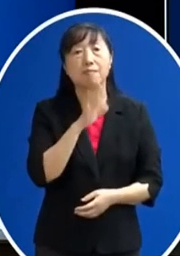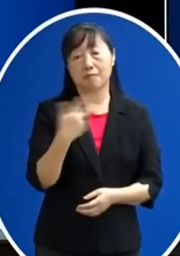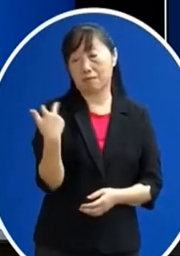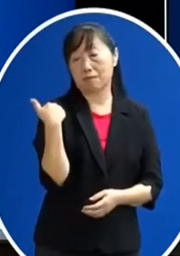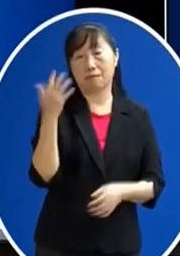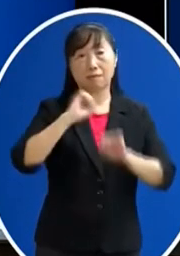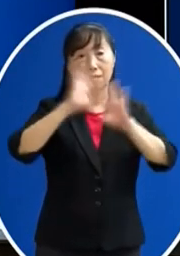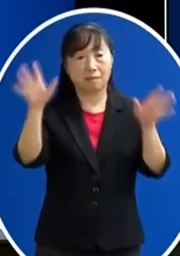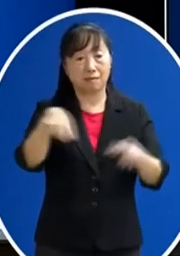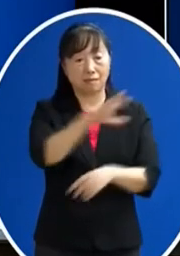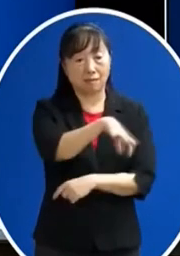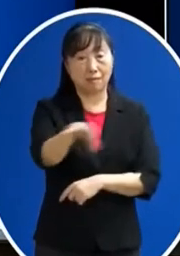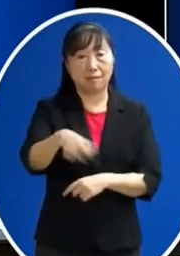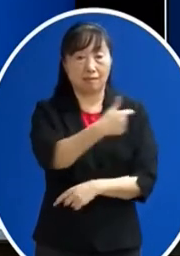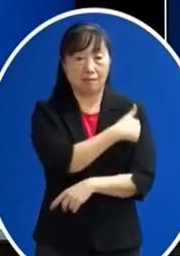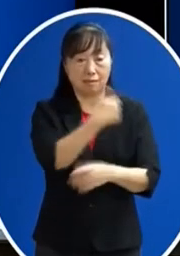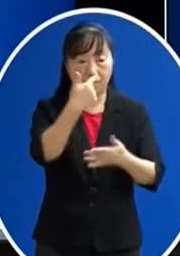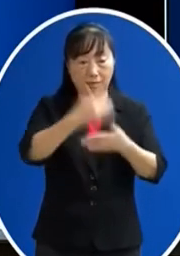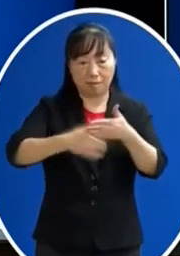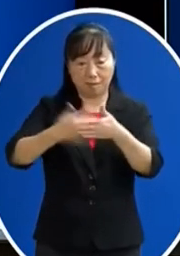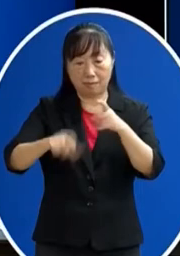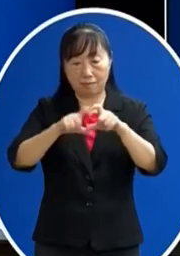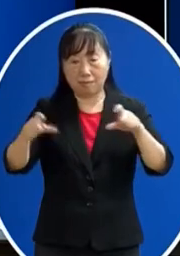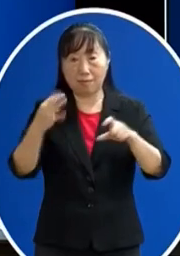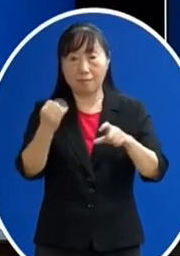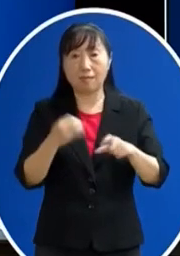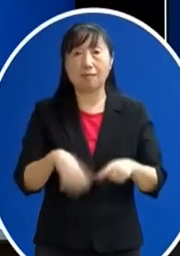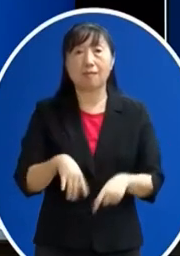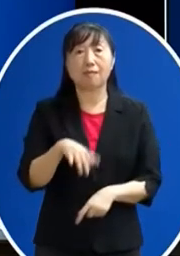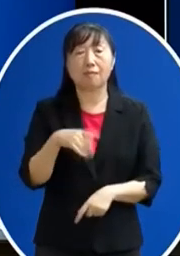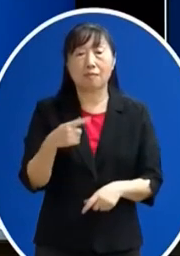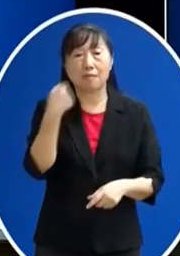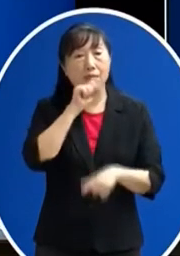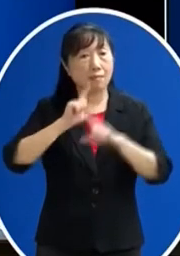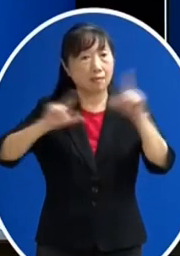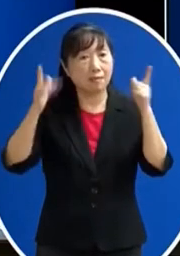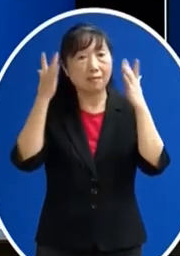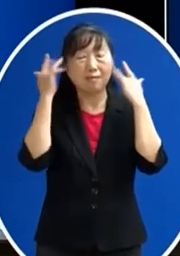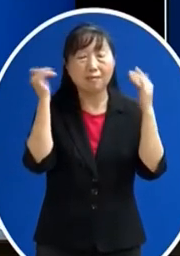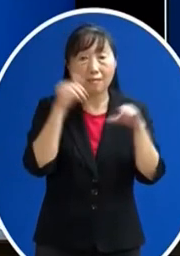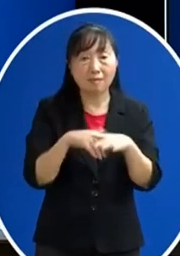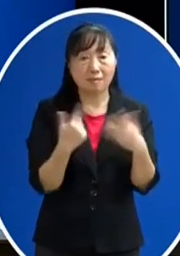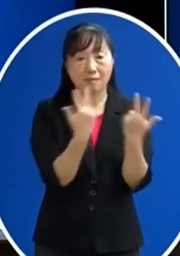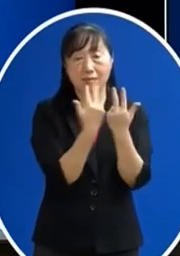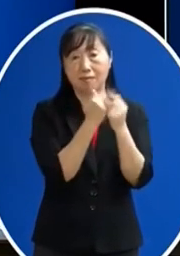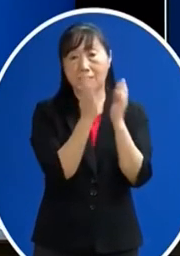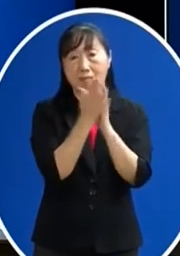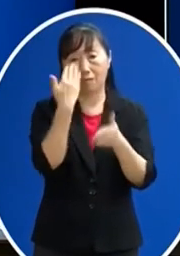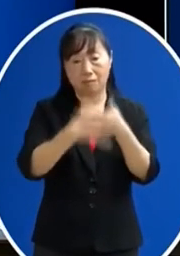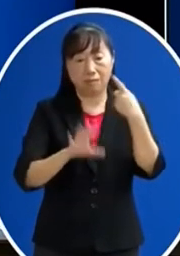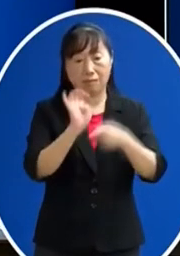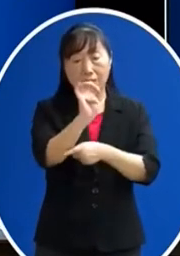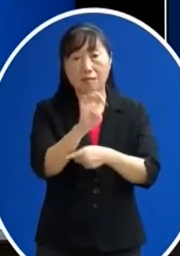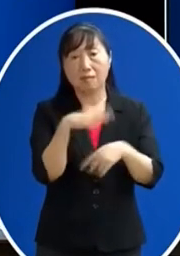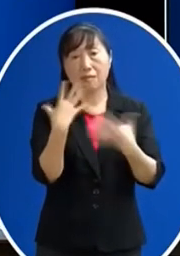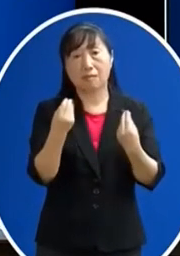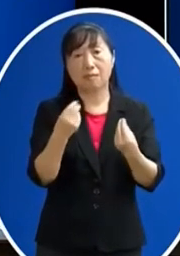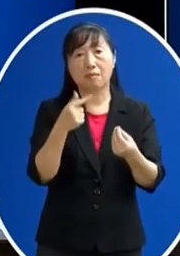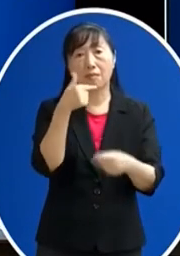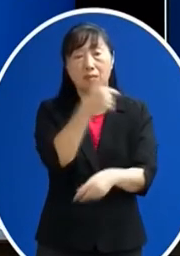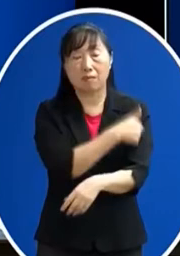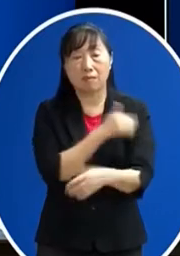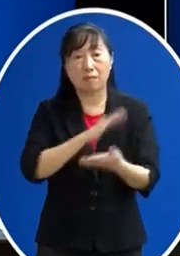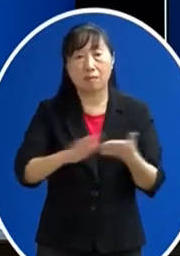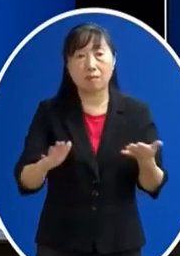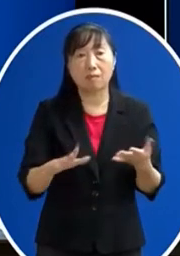各县市疫苗剩余量的问题，台东、南投、嘉义、新北都超过40%的剂量还没有打完，如果剩余量未见